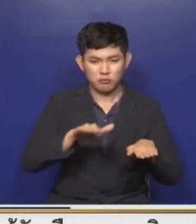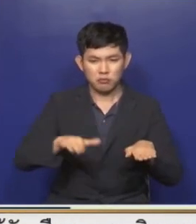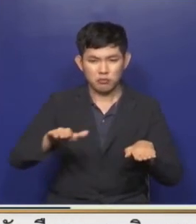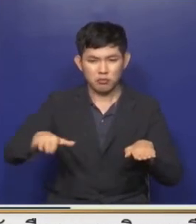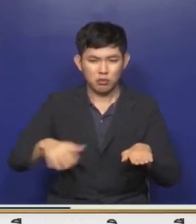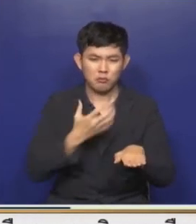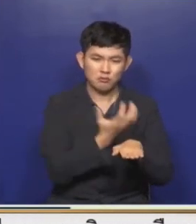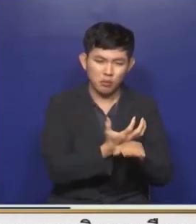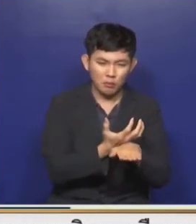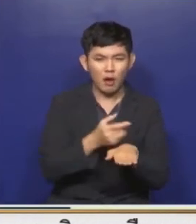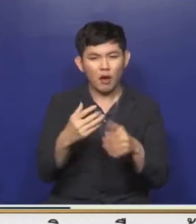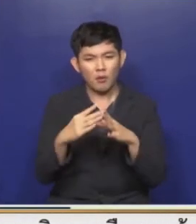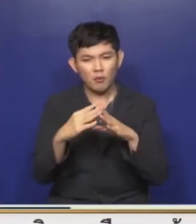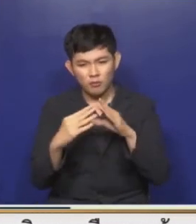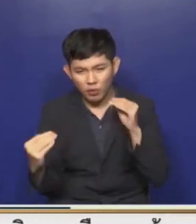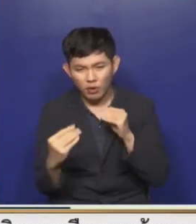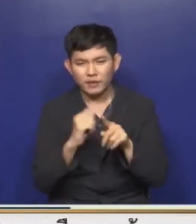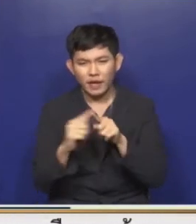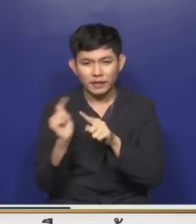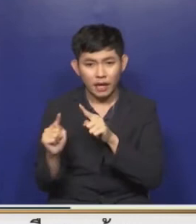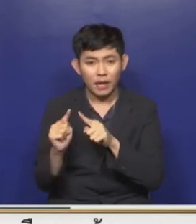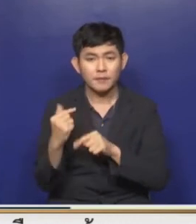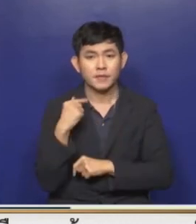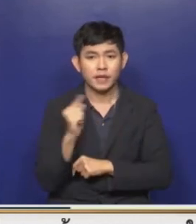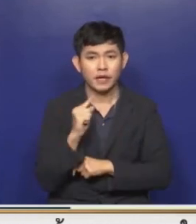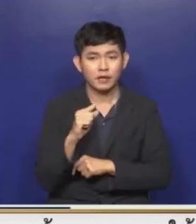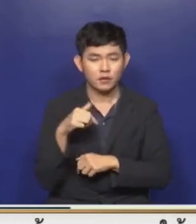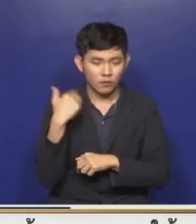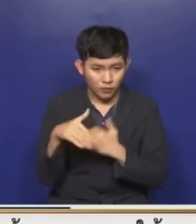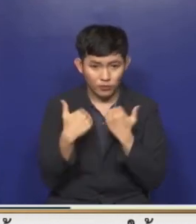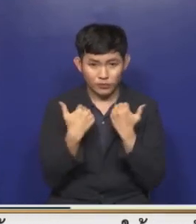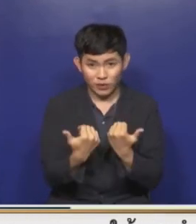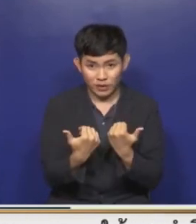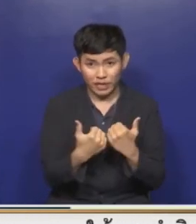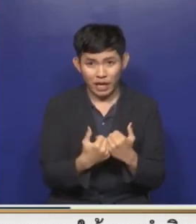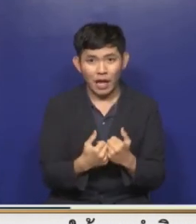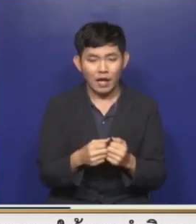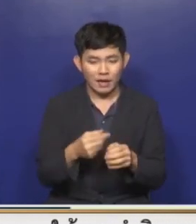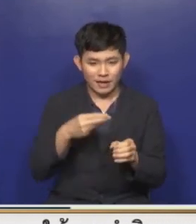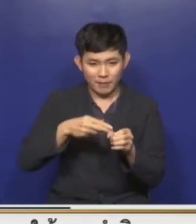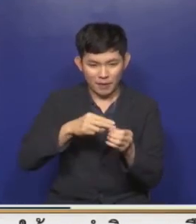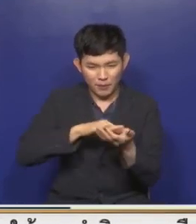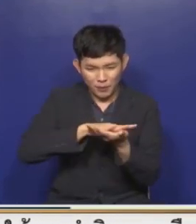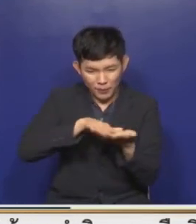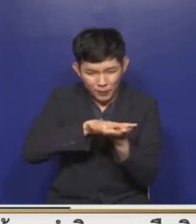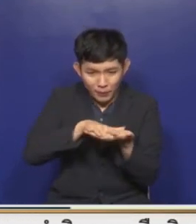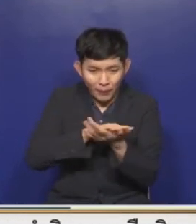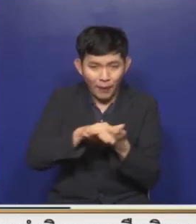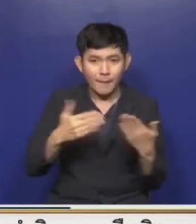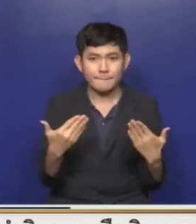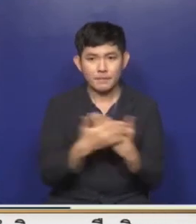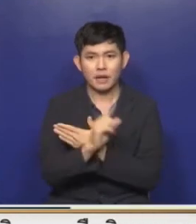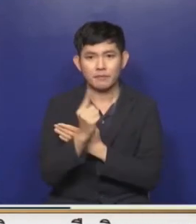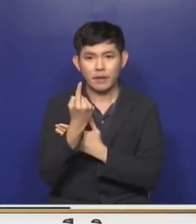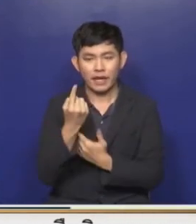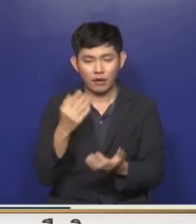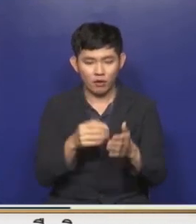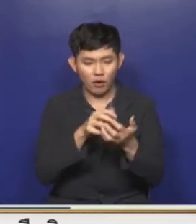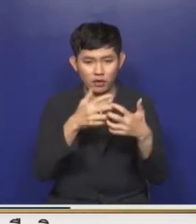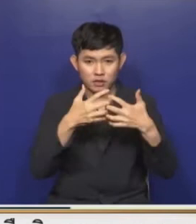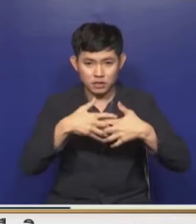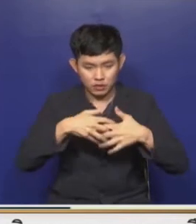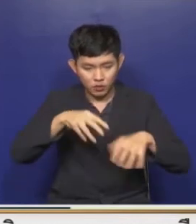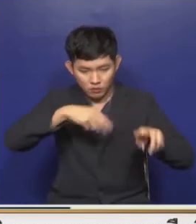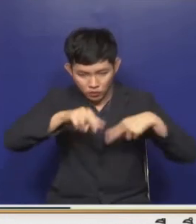ง รถกระบะ รถต่ๆ ที่ใช้เคองยตดีเซลมาจนถวันนี้มีไปเปลี่ยน้มนเครื่องแล้วก็บริการตรวเช็เคองยนตแล้